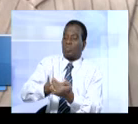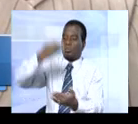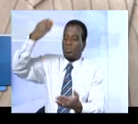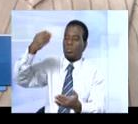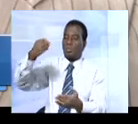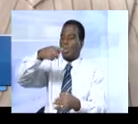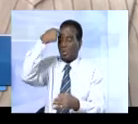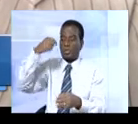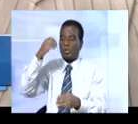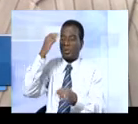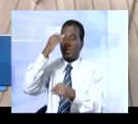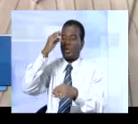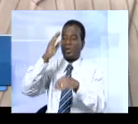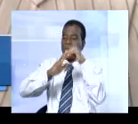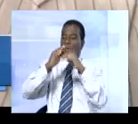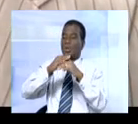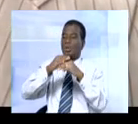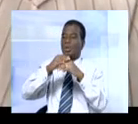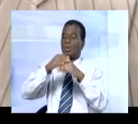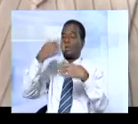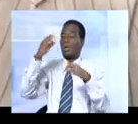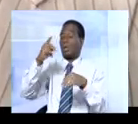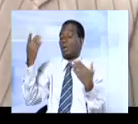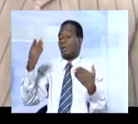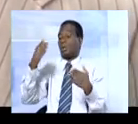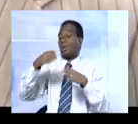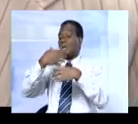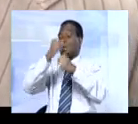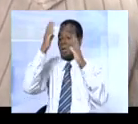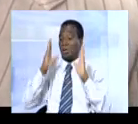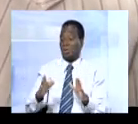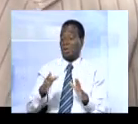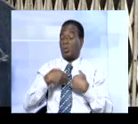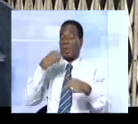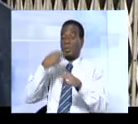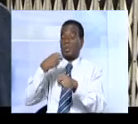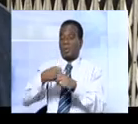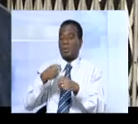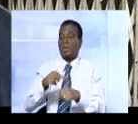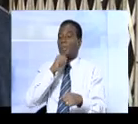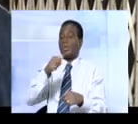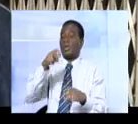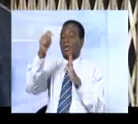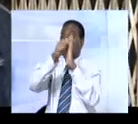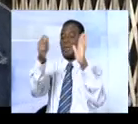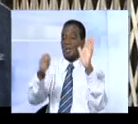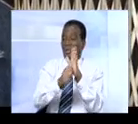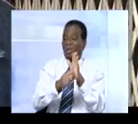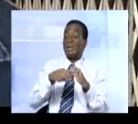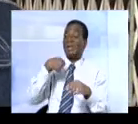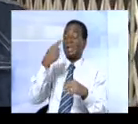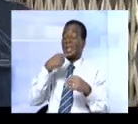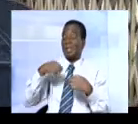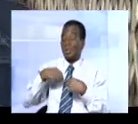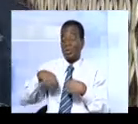les fondateurs ont des difficultés compte tenu des subventions qui ne tombent pas. Il n'y a pas de test qui régit d'abord la rémunération